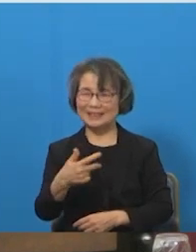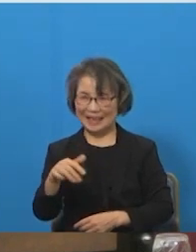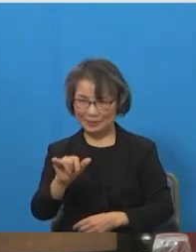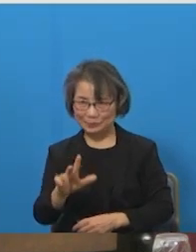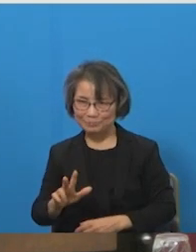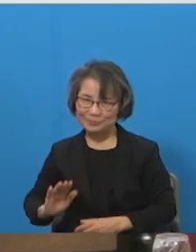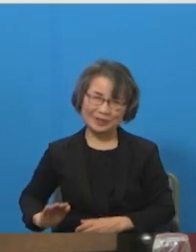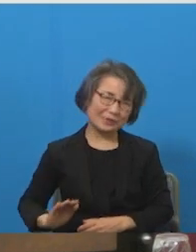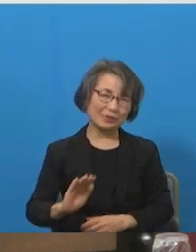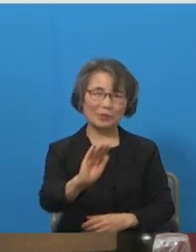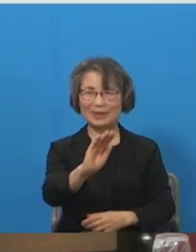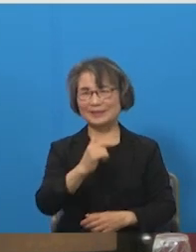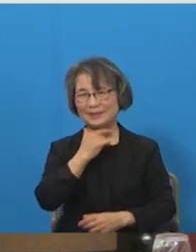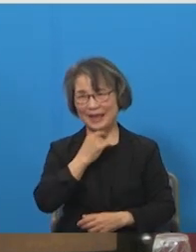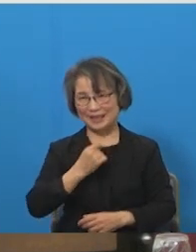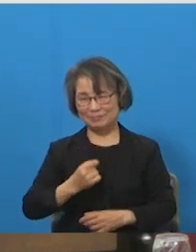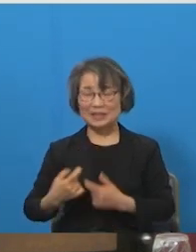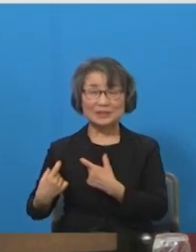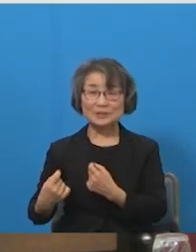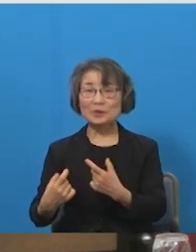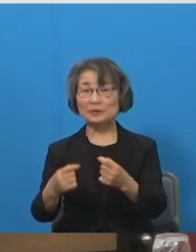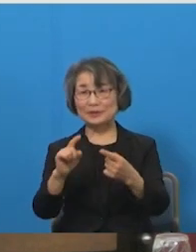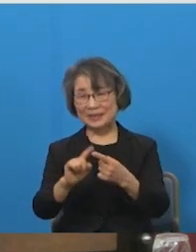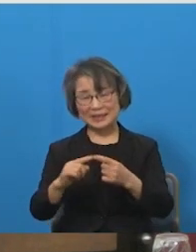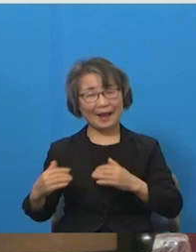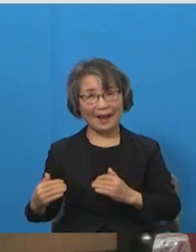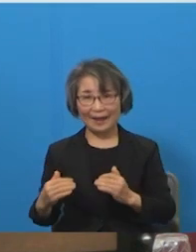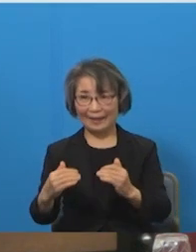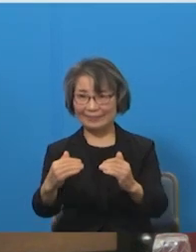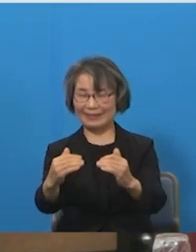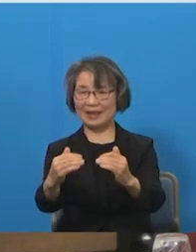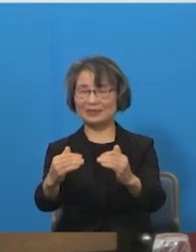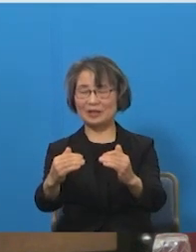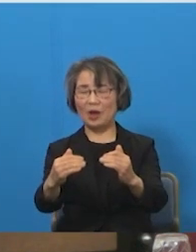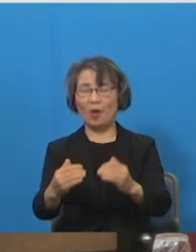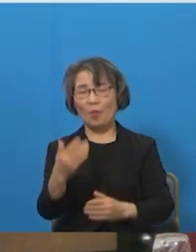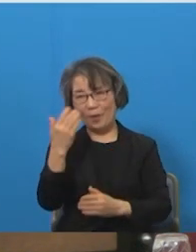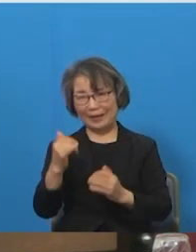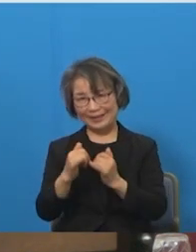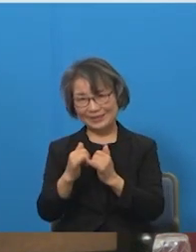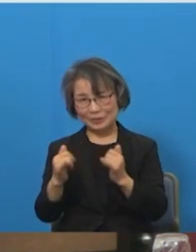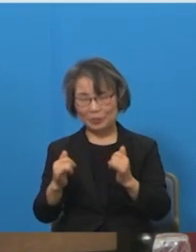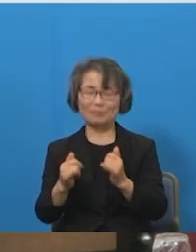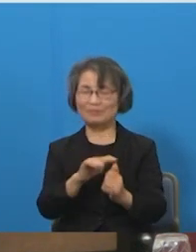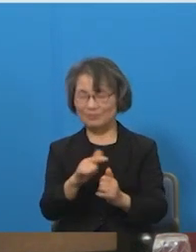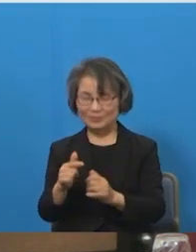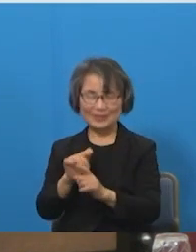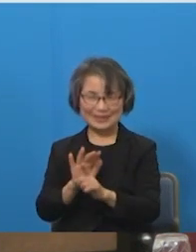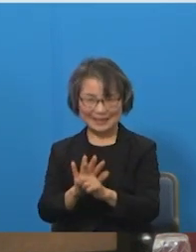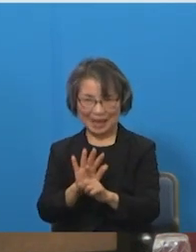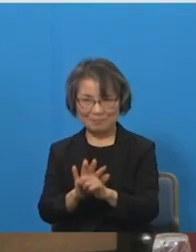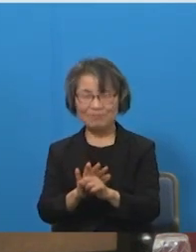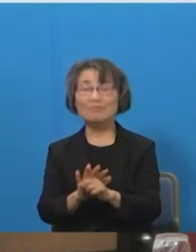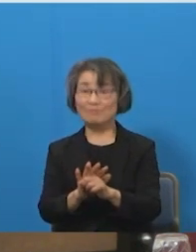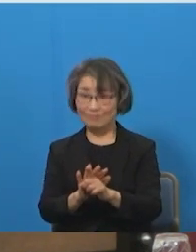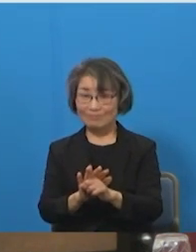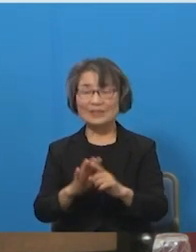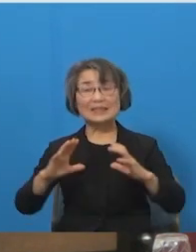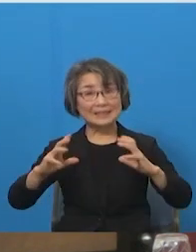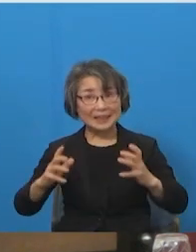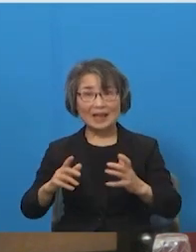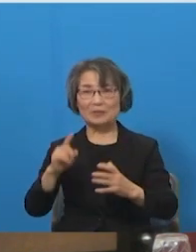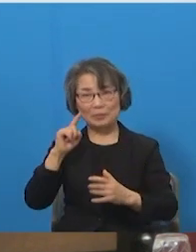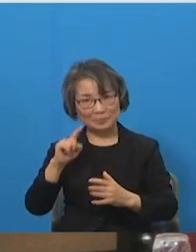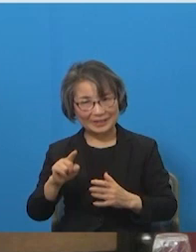域企業の持続的な発展、学生若者の企業支援、世界を視野に入れた積極的な企業立